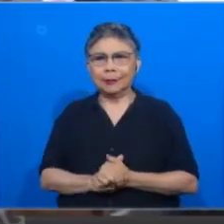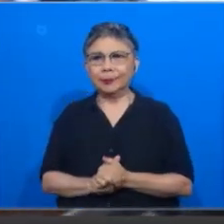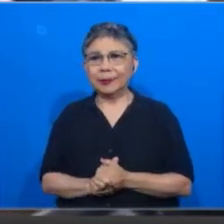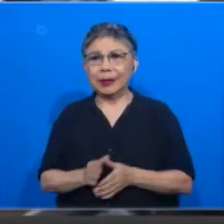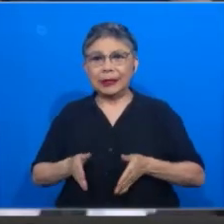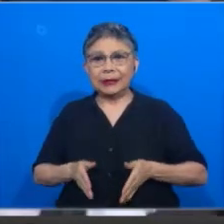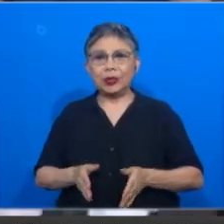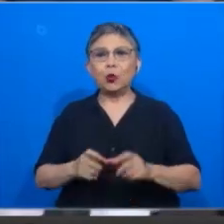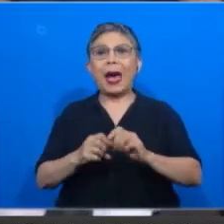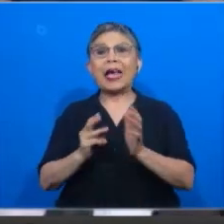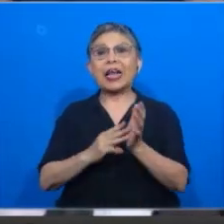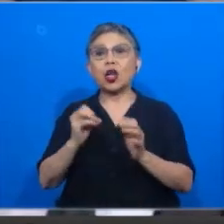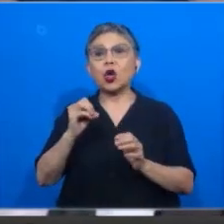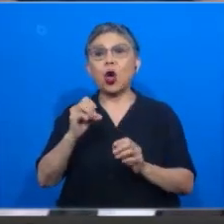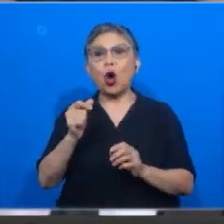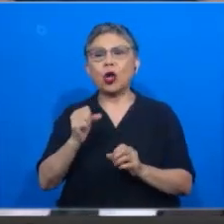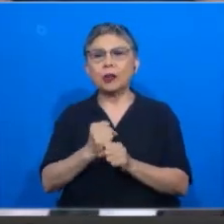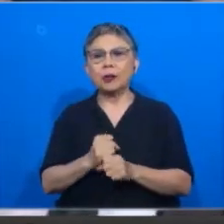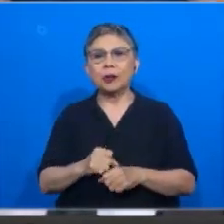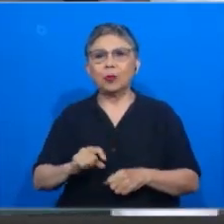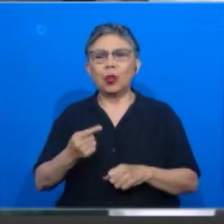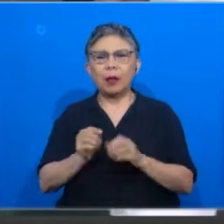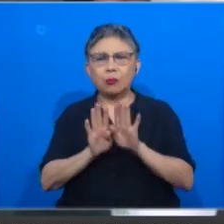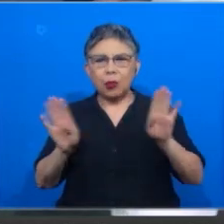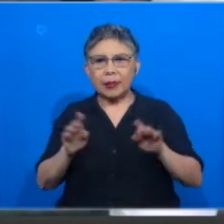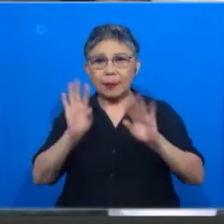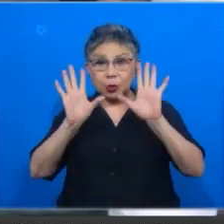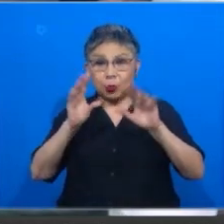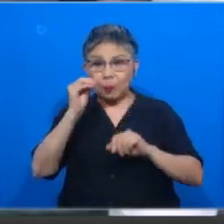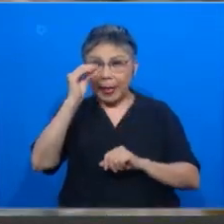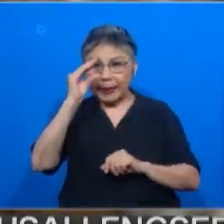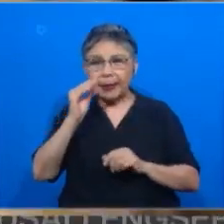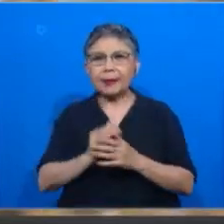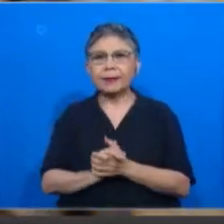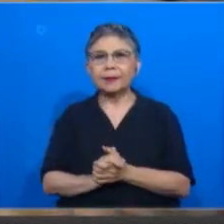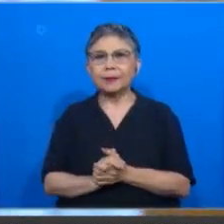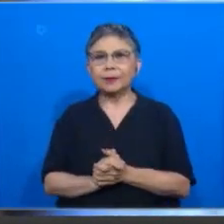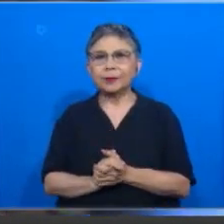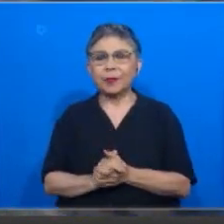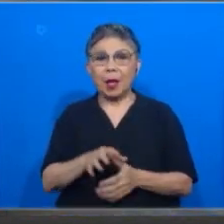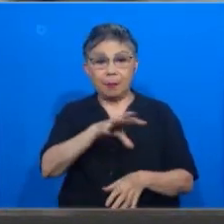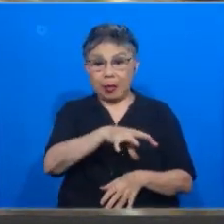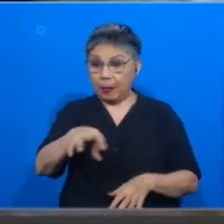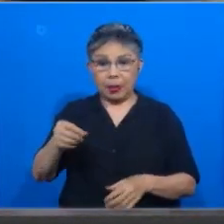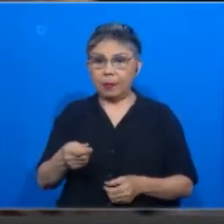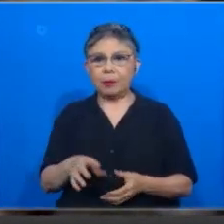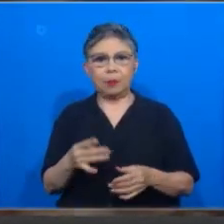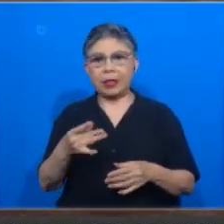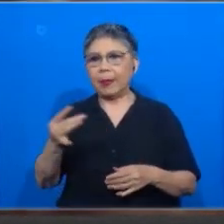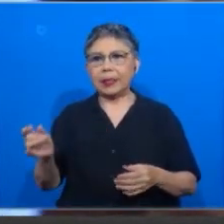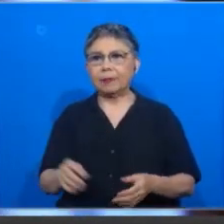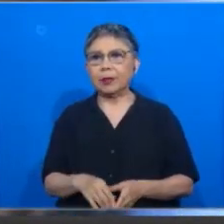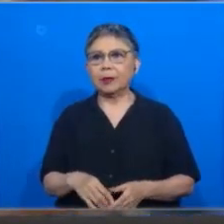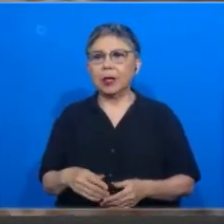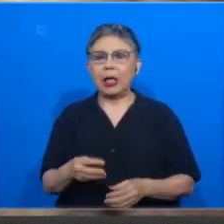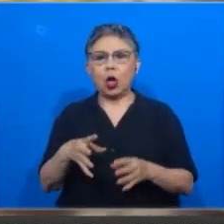Terletak di Jalan Sumargo, warung ini sudah ramai sejak buka pada pukul 10 pagi. Untuk lauknya tersedia berbagai pilihan